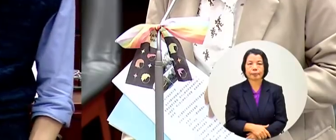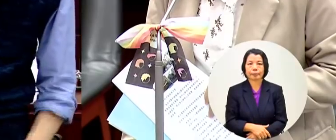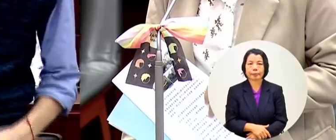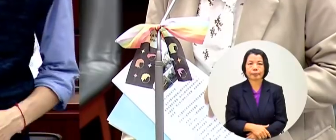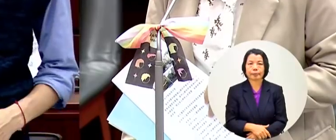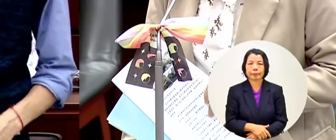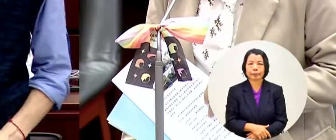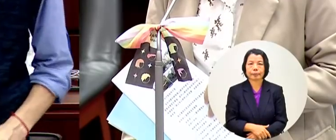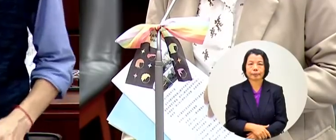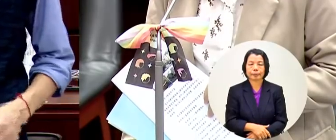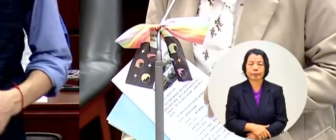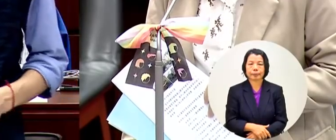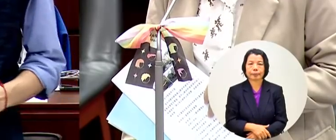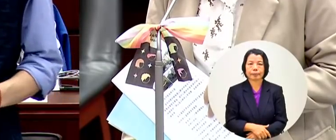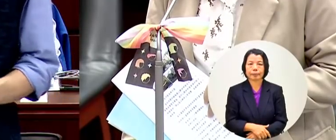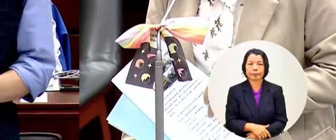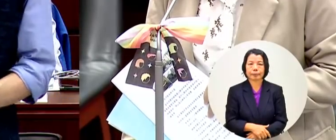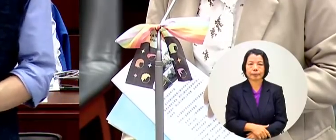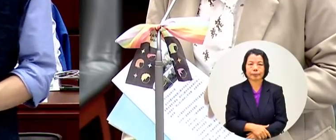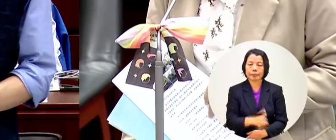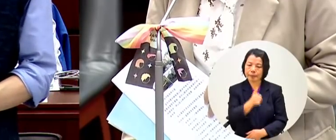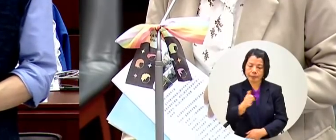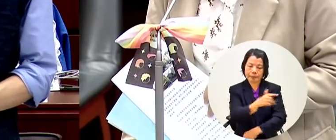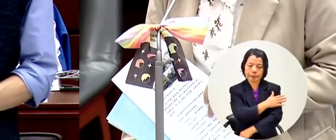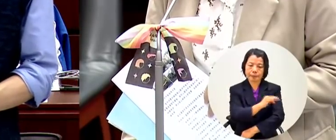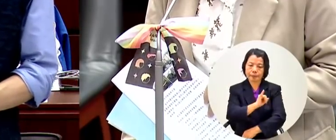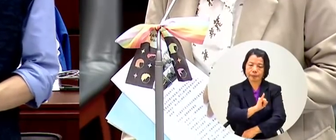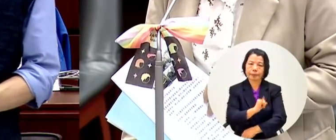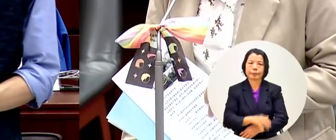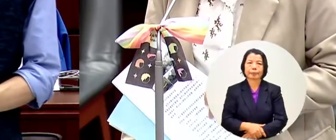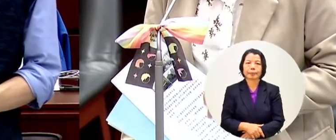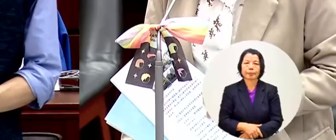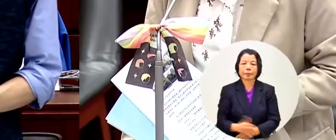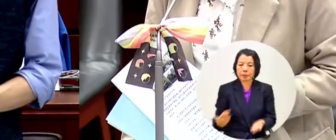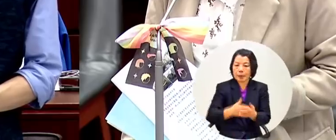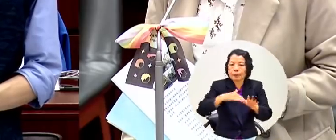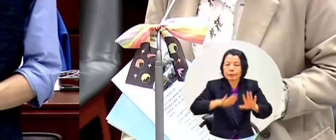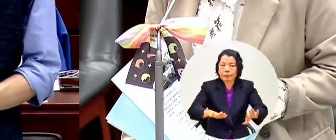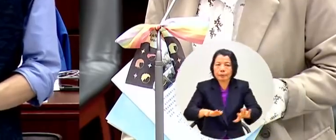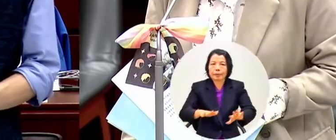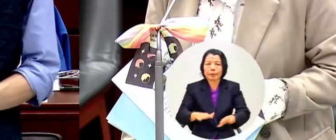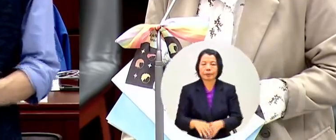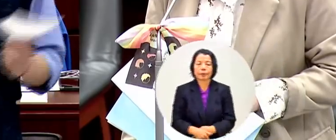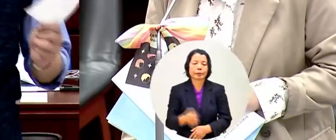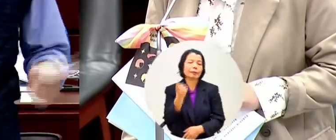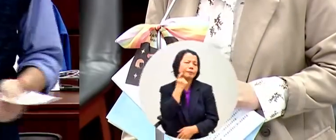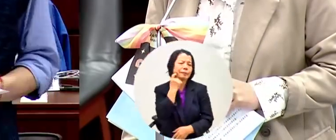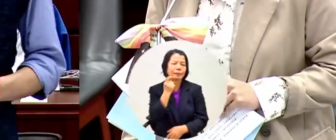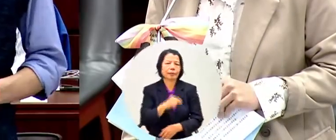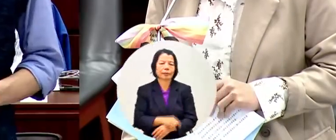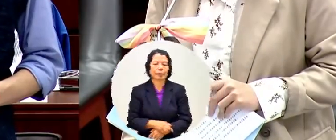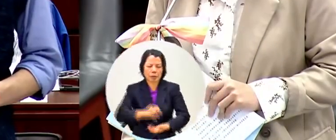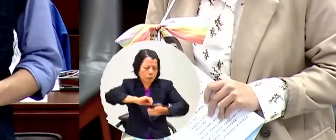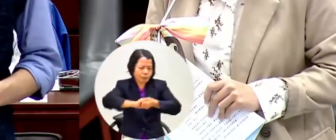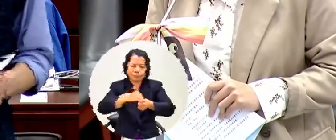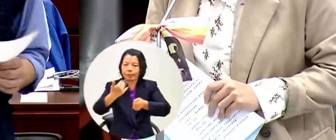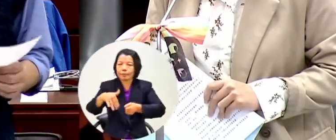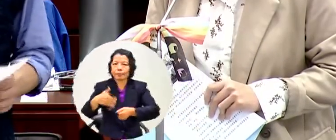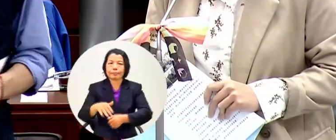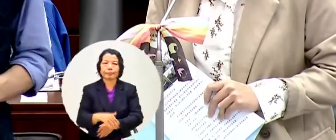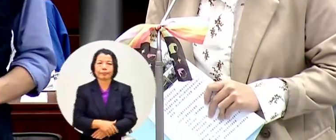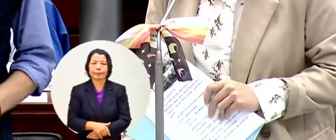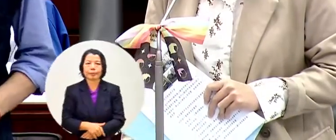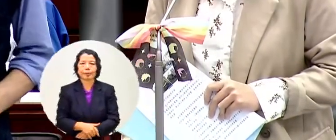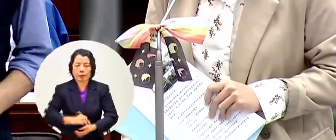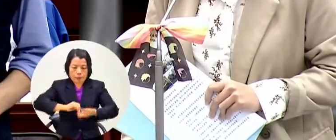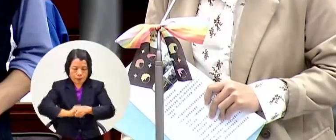谢谢黄议员，但是目前为止还没有，这是假议题，目前还没有定案。 所以这两篇 一定会跟议会做一个比较